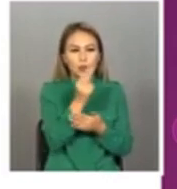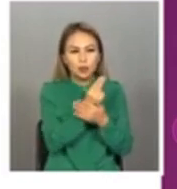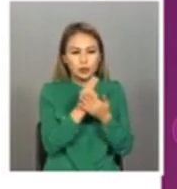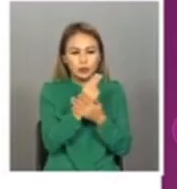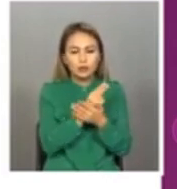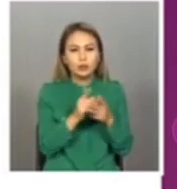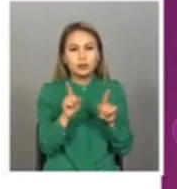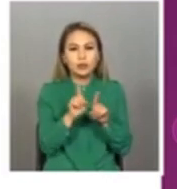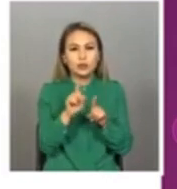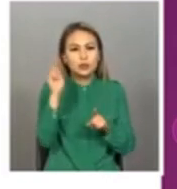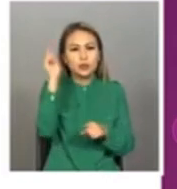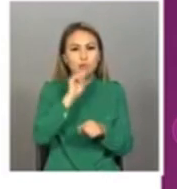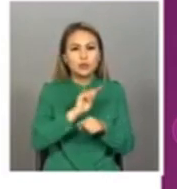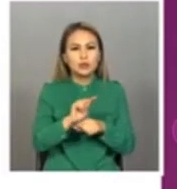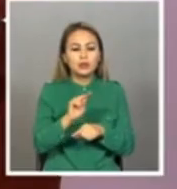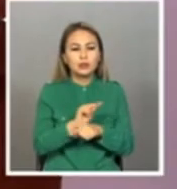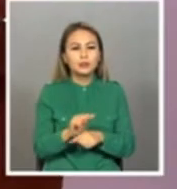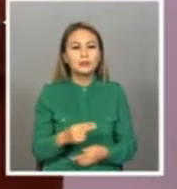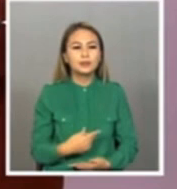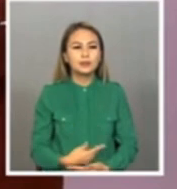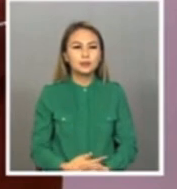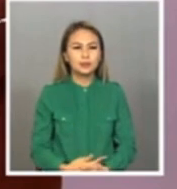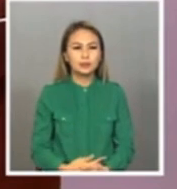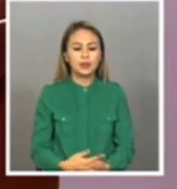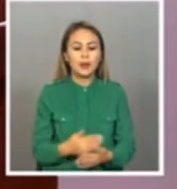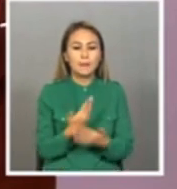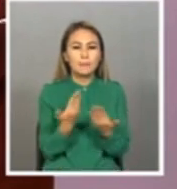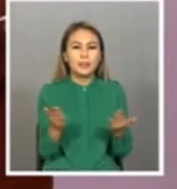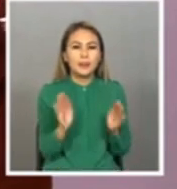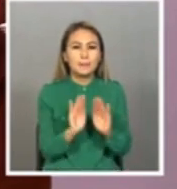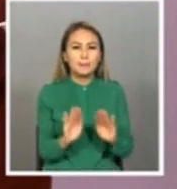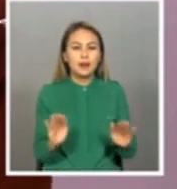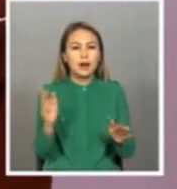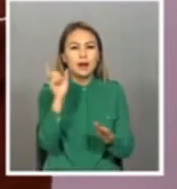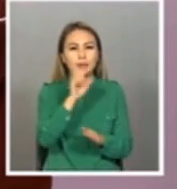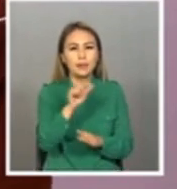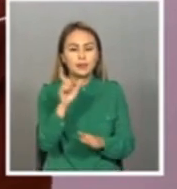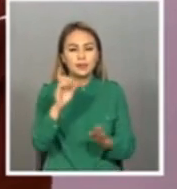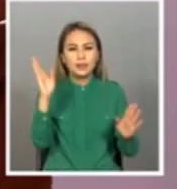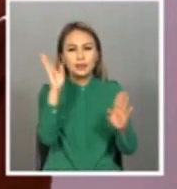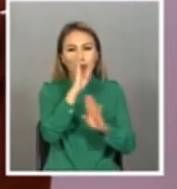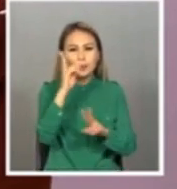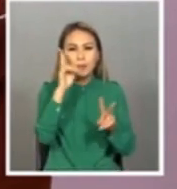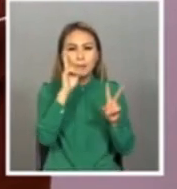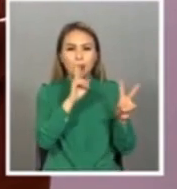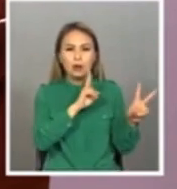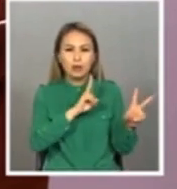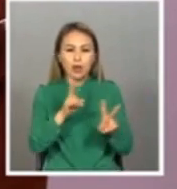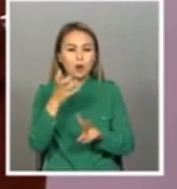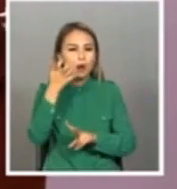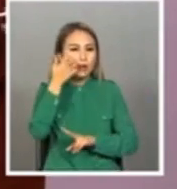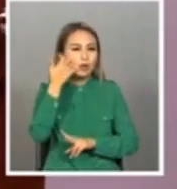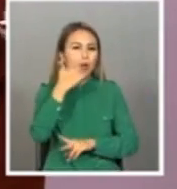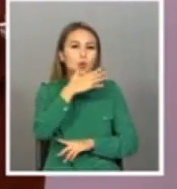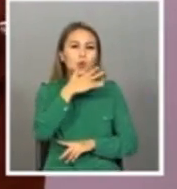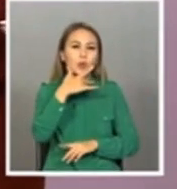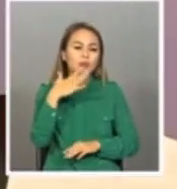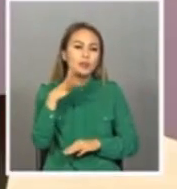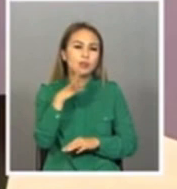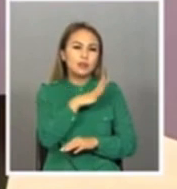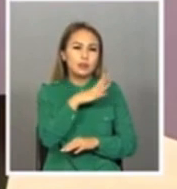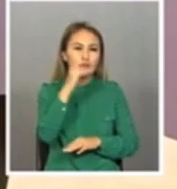өрнектеуді үйретті. Міне балалар, адамдар табиғатты бақылау арқылы көп нәрсені үйренген